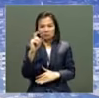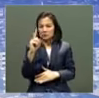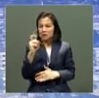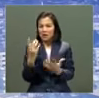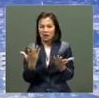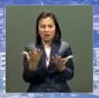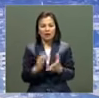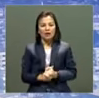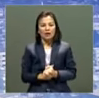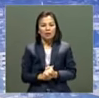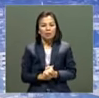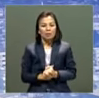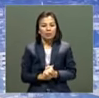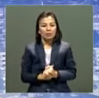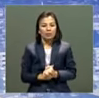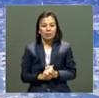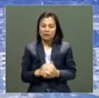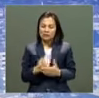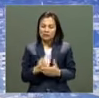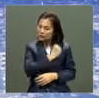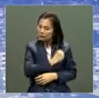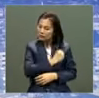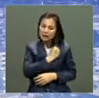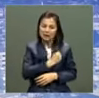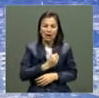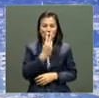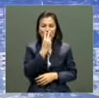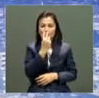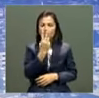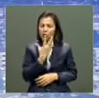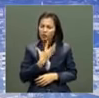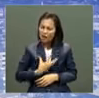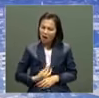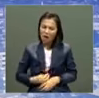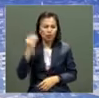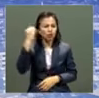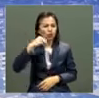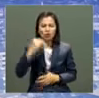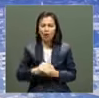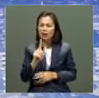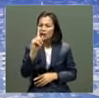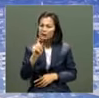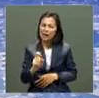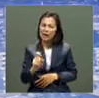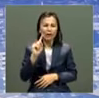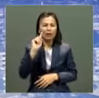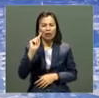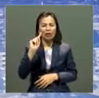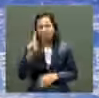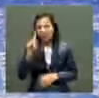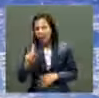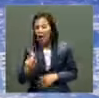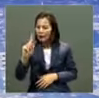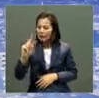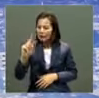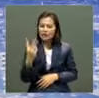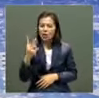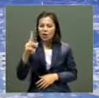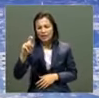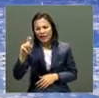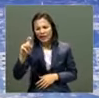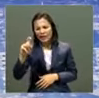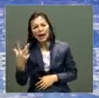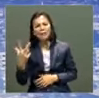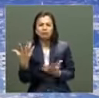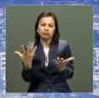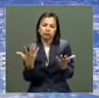วก็หลายคนบอกน่าเสียใจน่าเศร้าเหลือเกินนะครับทุกๆวันอย่างน้อย2ราย3รายที่ต้องเสียชีวิตมันมาสะสมตั้ง